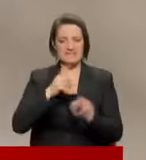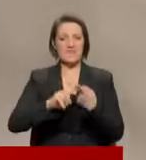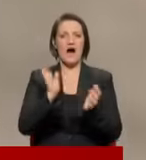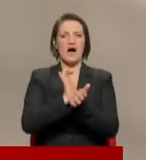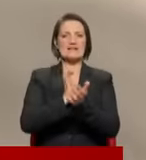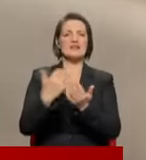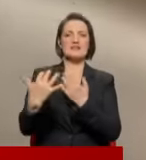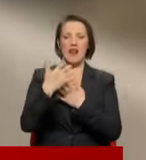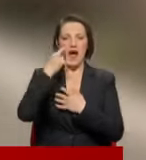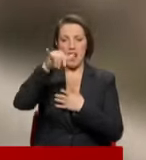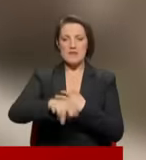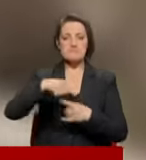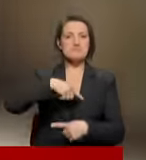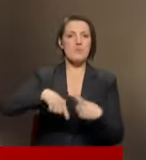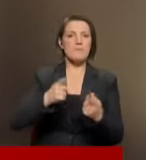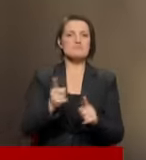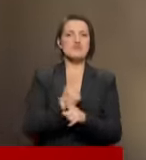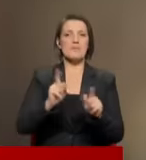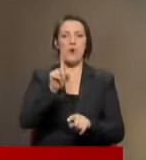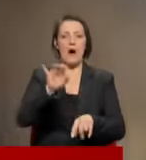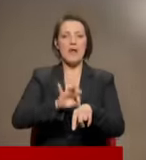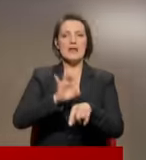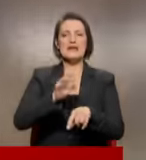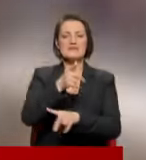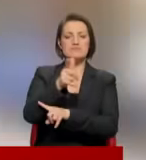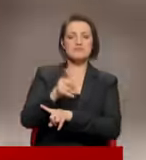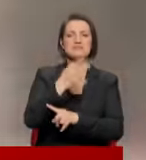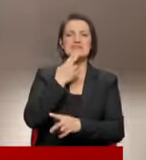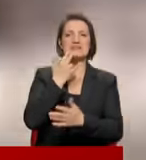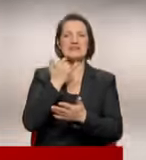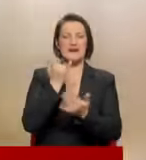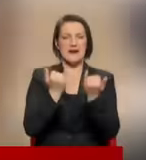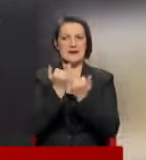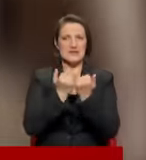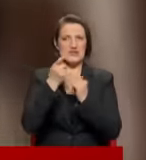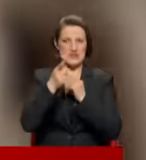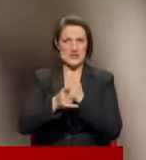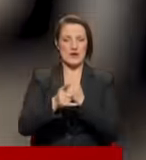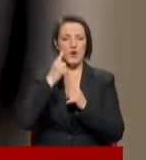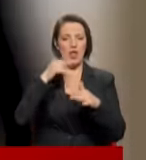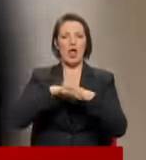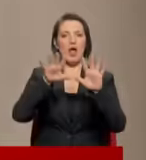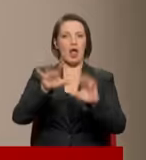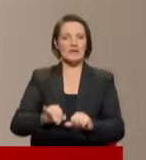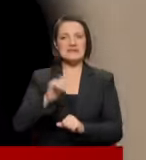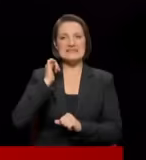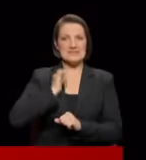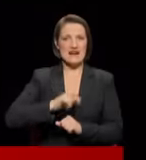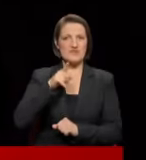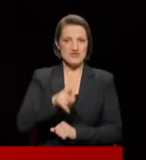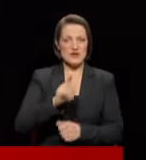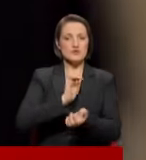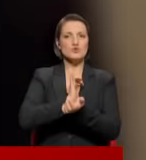ailesine saldıranlar hakkında bir işlem yapılmadı. O anları kaydeden kız kardeşi polise mukavemetten gözaltına alındı. Hatta savcı